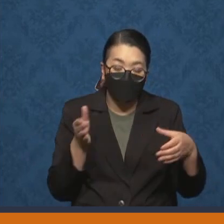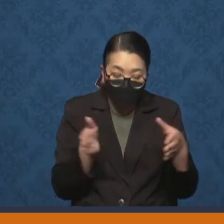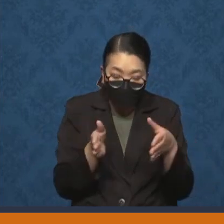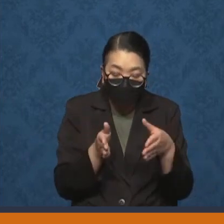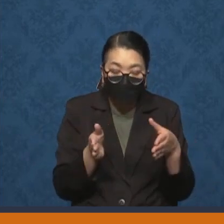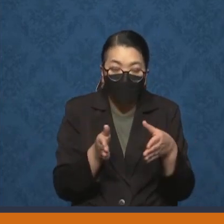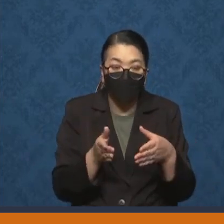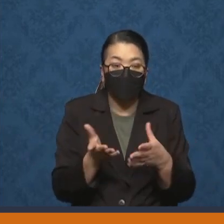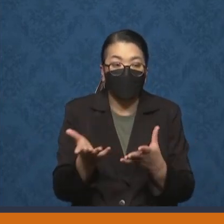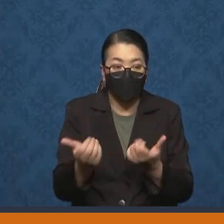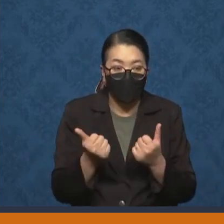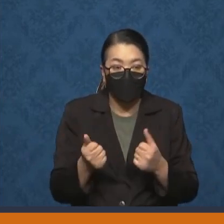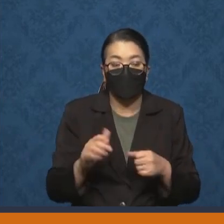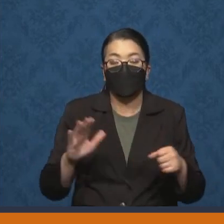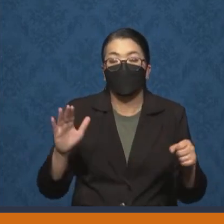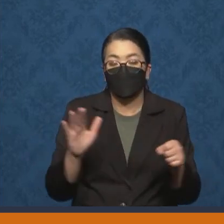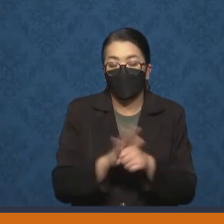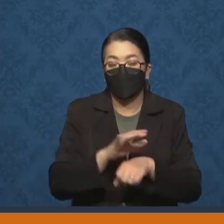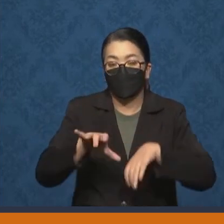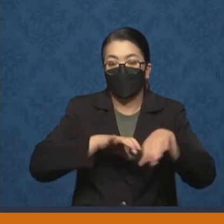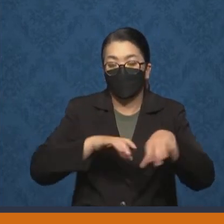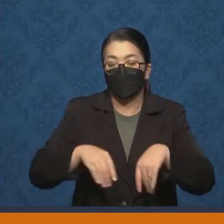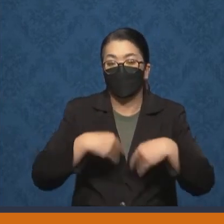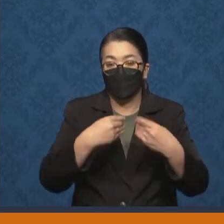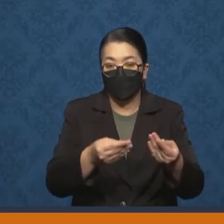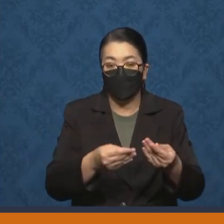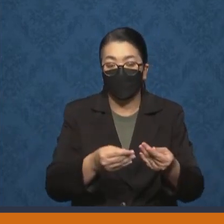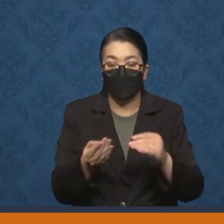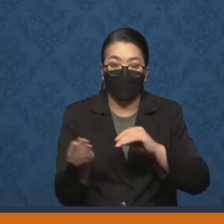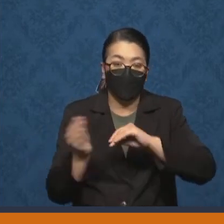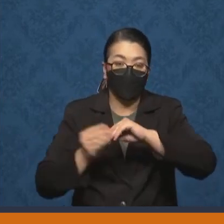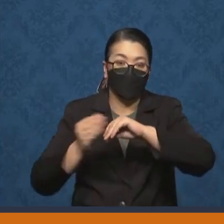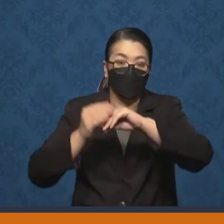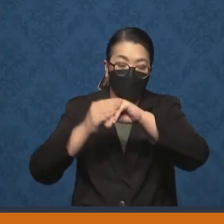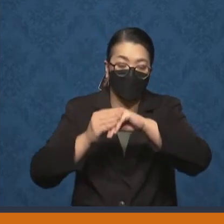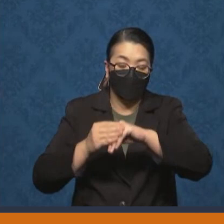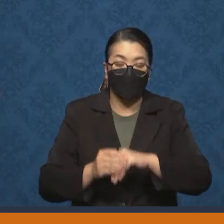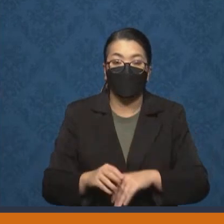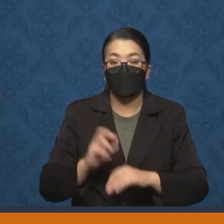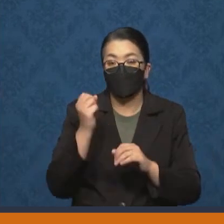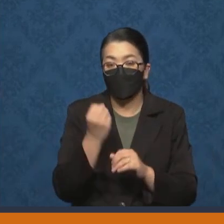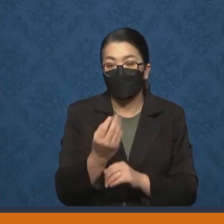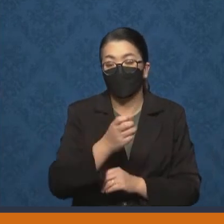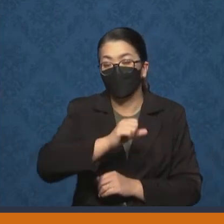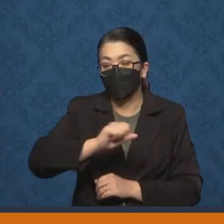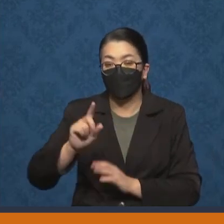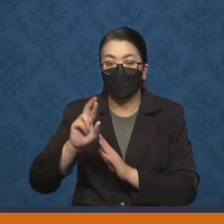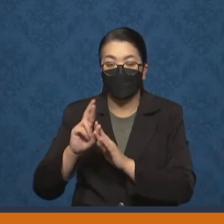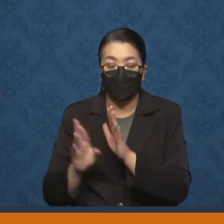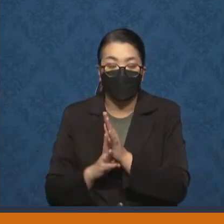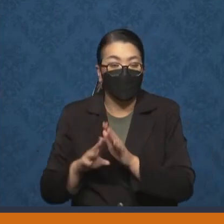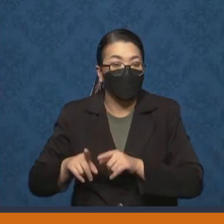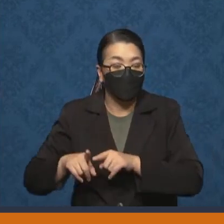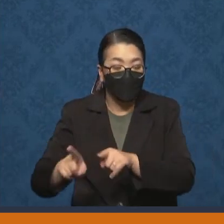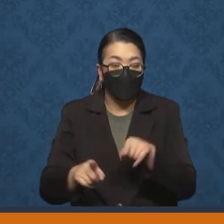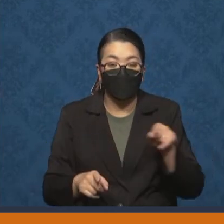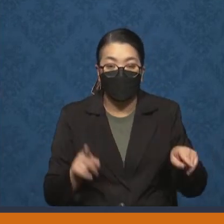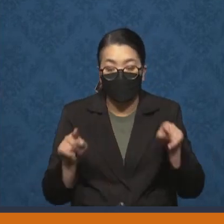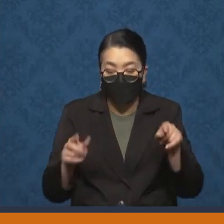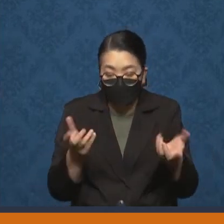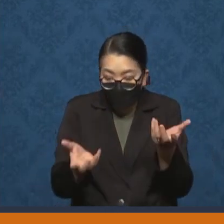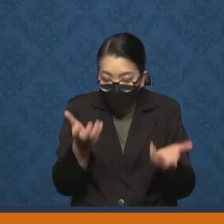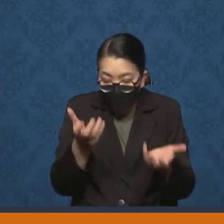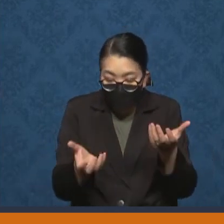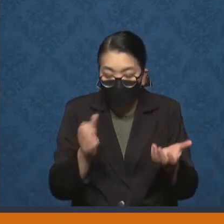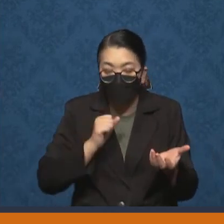จะได้รับจำนวนการจัดสรรจำนวนส.ส.เนี่ยที่เพิ่มขึ้นมากกว่าระบบคู่ขนานพูดง่ายก็คือระบบเนี่ยมันพยายามเกลี่ยให้เกิดความเป็นธรรมม